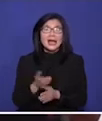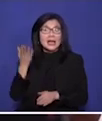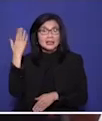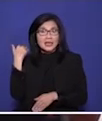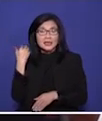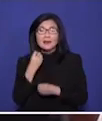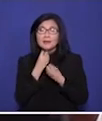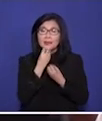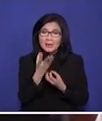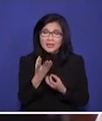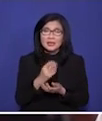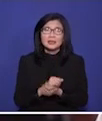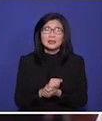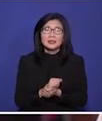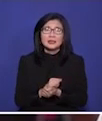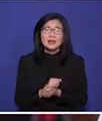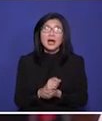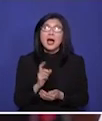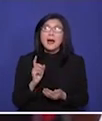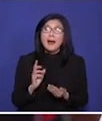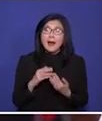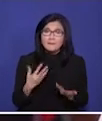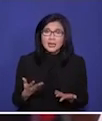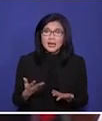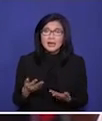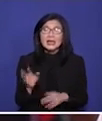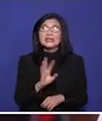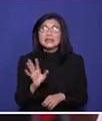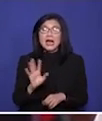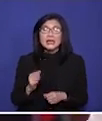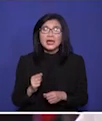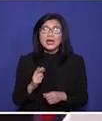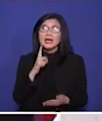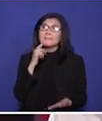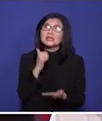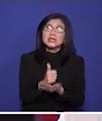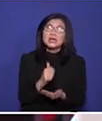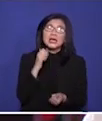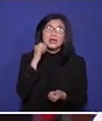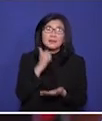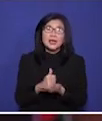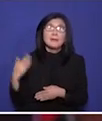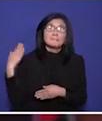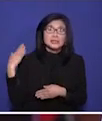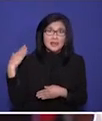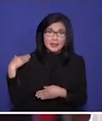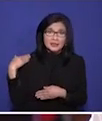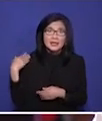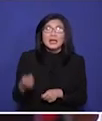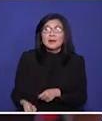menyampaikan bahwa Apakah tidak ada kepentingan an pejabat-pejabat yang kami